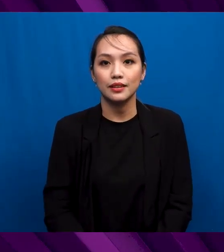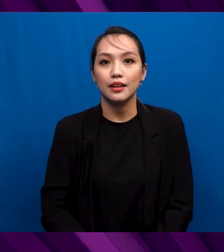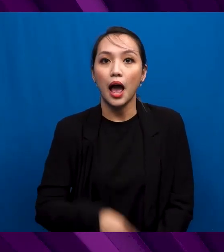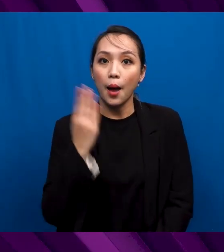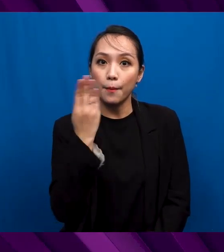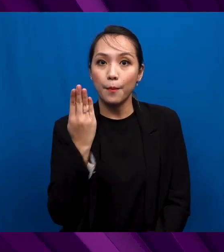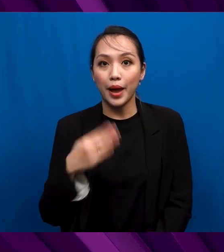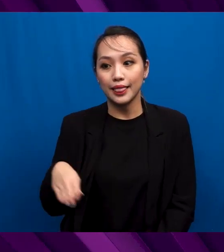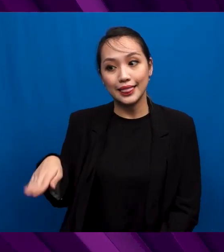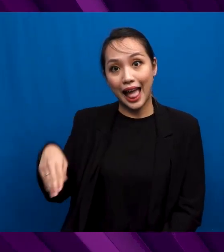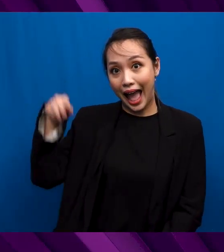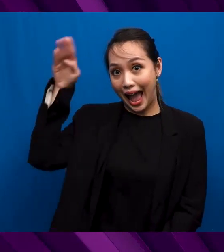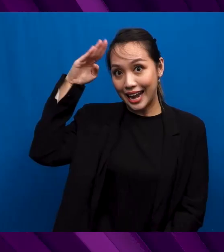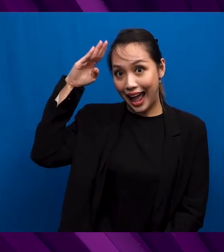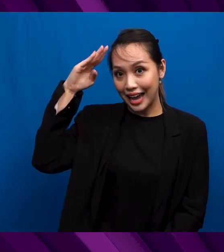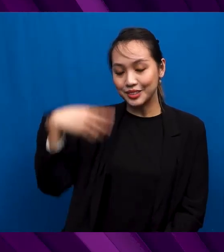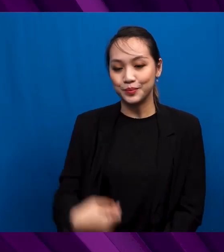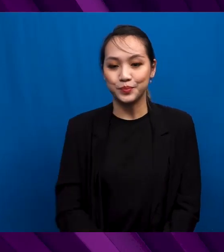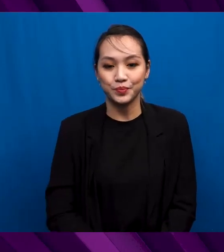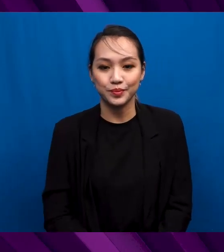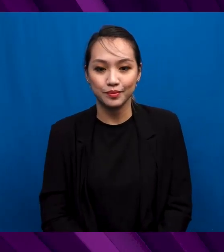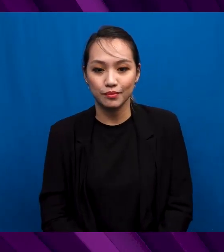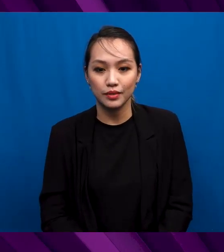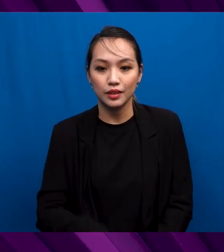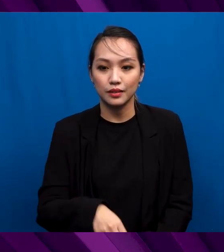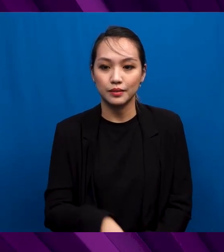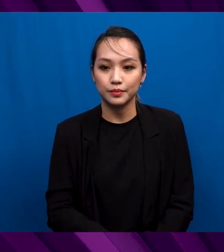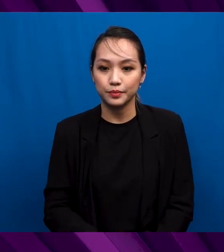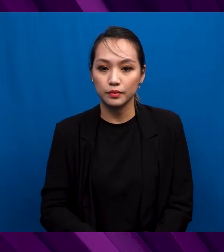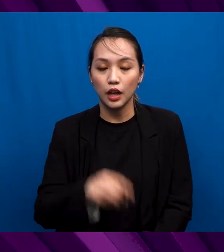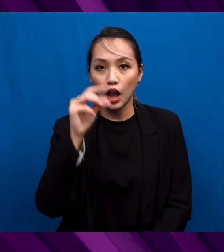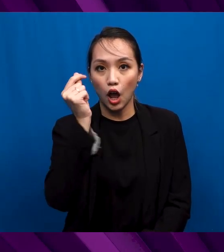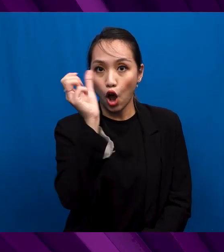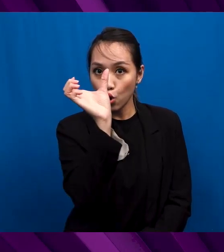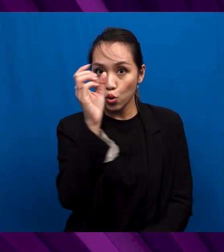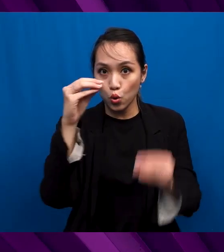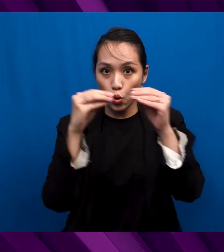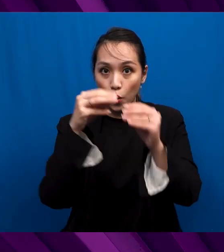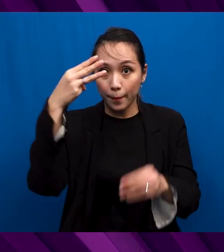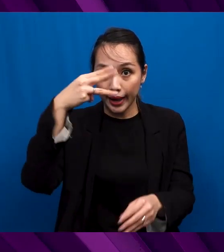bahas kali ini. Biarlah Ruben hidup dan jangan mati.